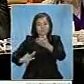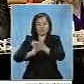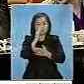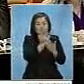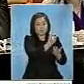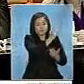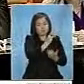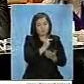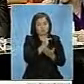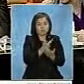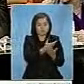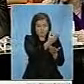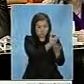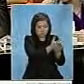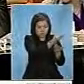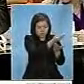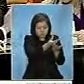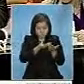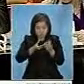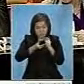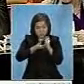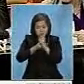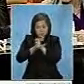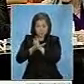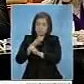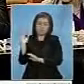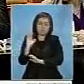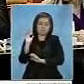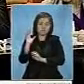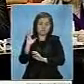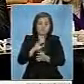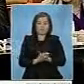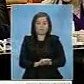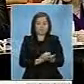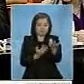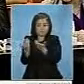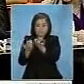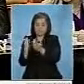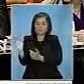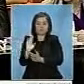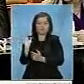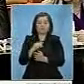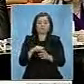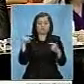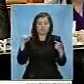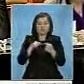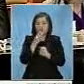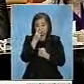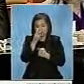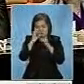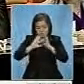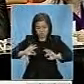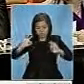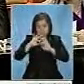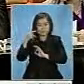นวนกระจัดกระจายแล้วก็ไม่สามารถที่จะเห็นชัดได้ว่าผลของการกู้เงินนั้นได้ส่งประโยชน์กับประเทศในระยะยาวอะไ